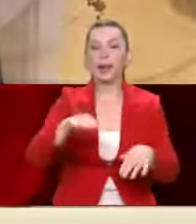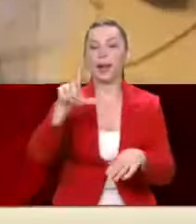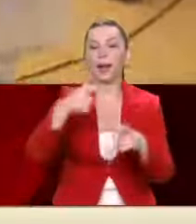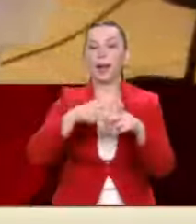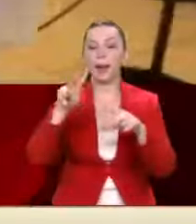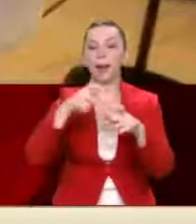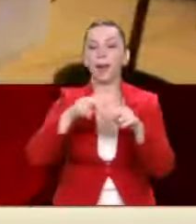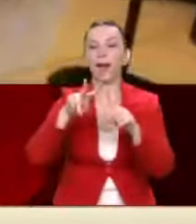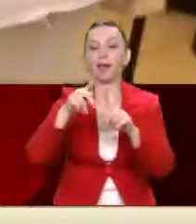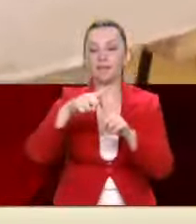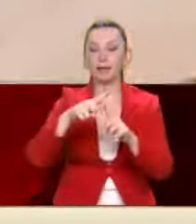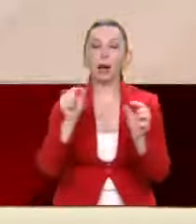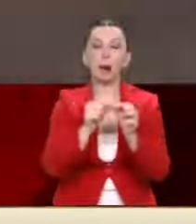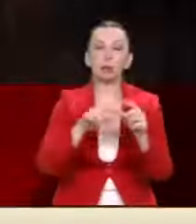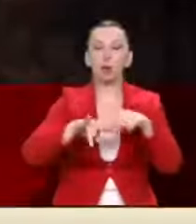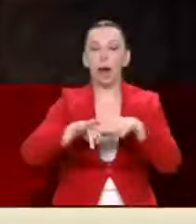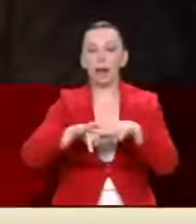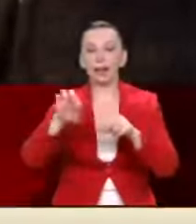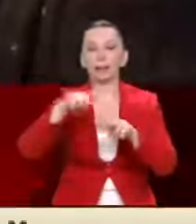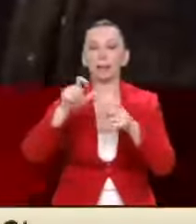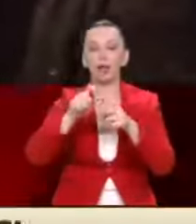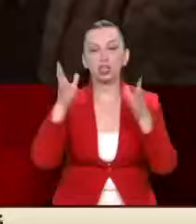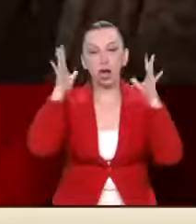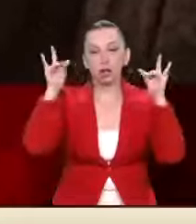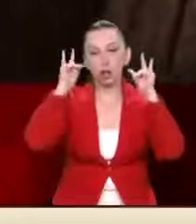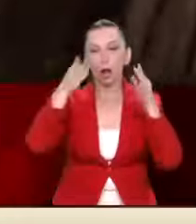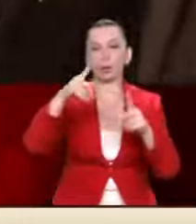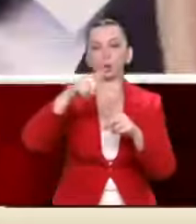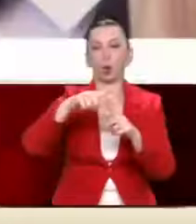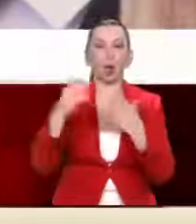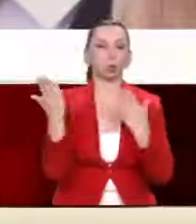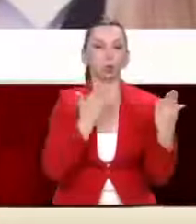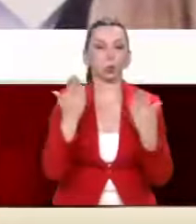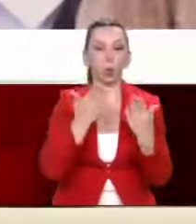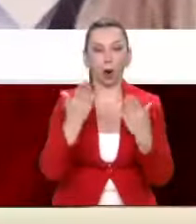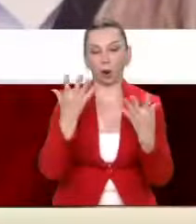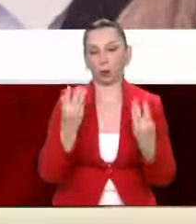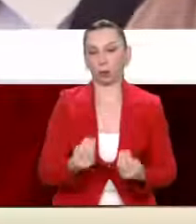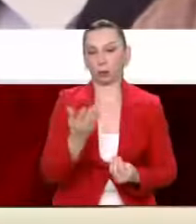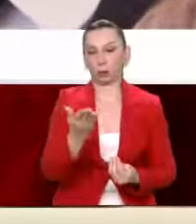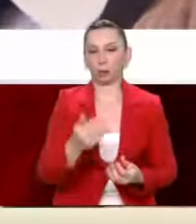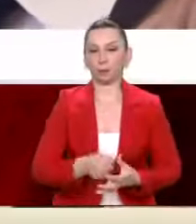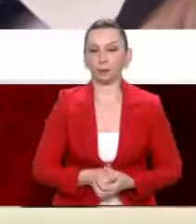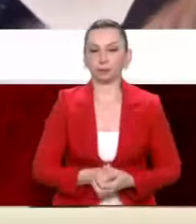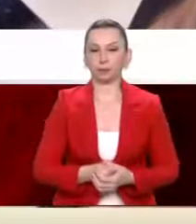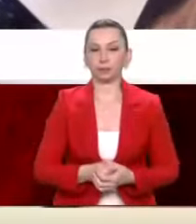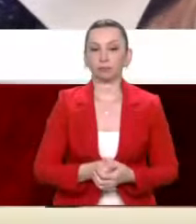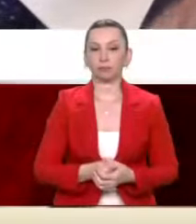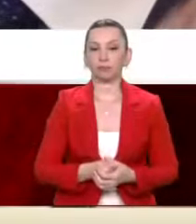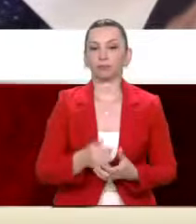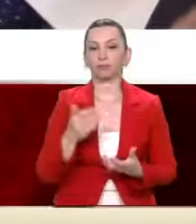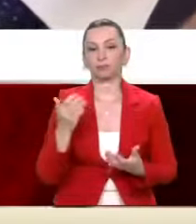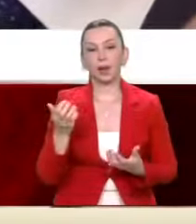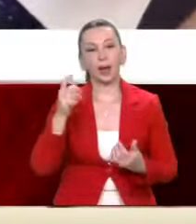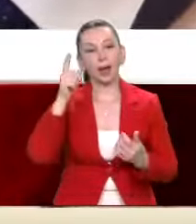Barbaros Hayrettin Paşa Camii'nde düzenlendi. Allahu Ekber. Yere doldurulacak biri değildir. Allah